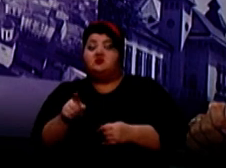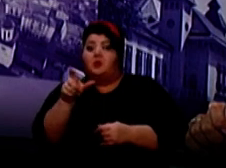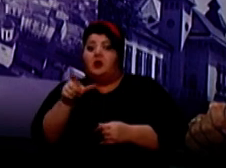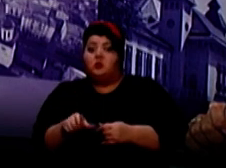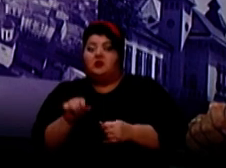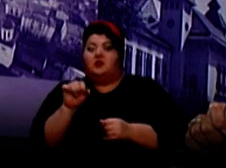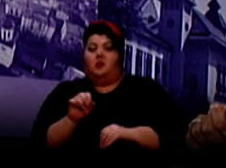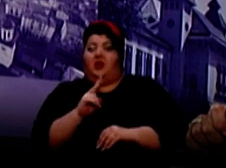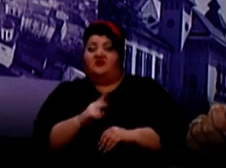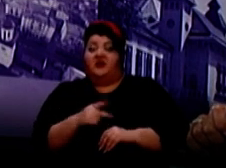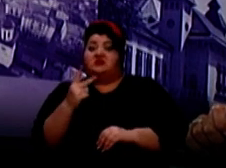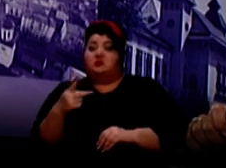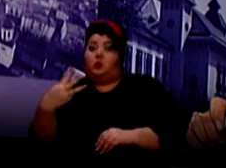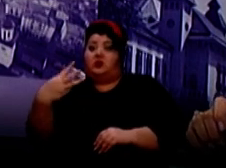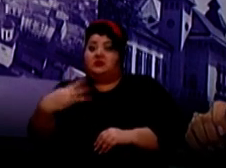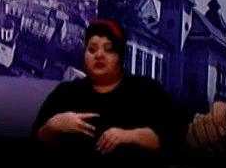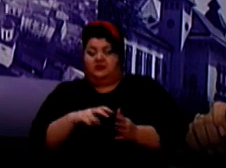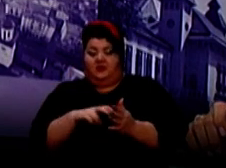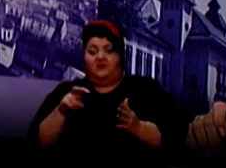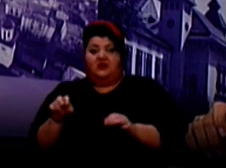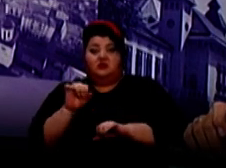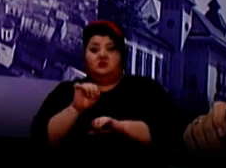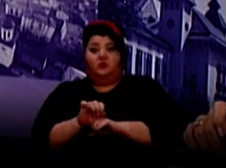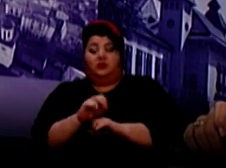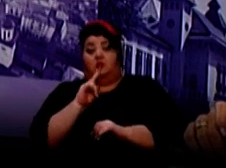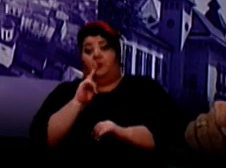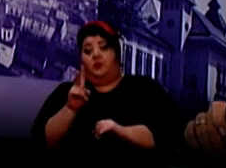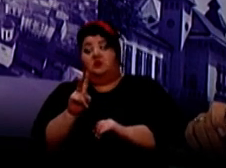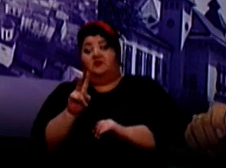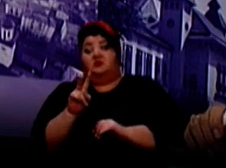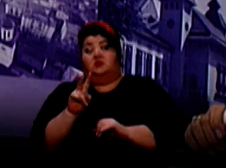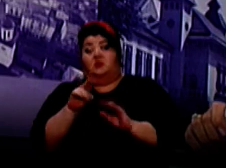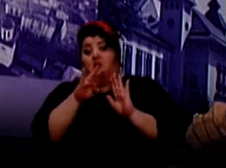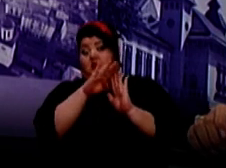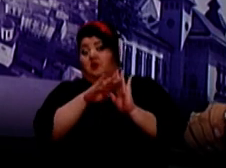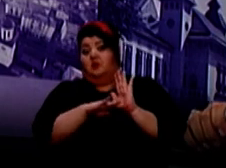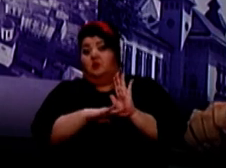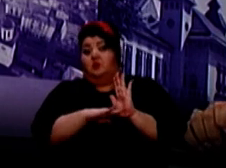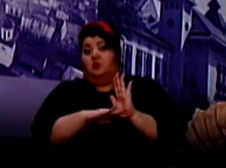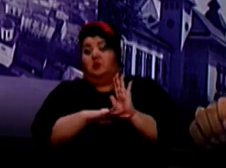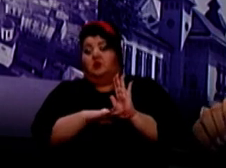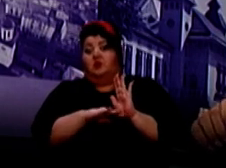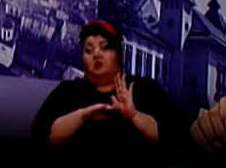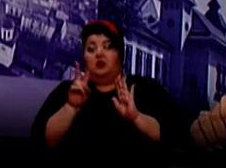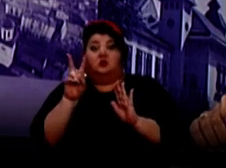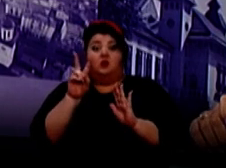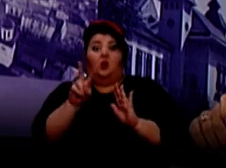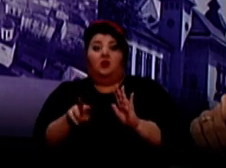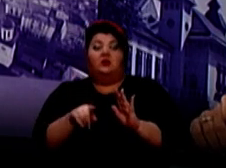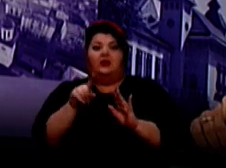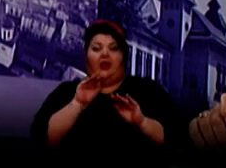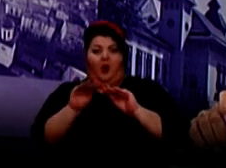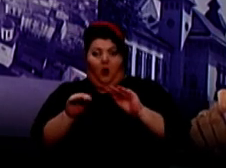могла о 22.30 вийти на зупинку, подивитися по GPS, де знаходиться тролейбус, який